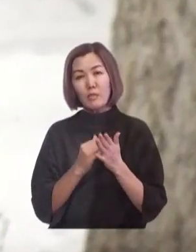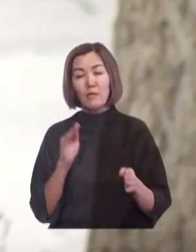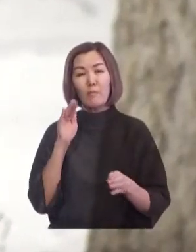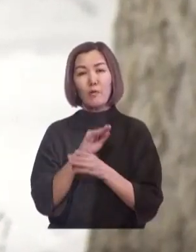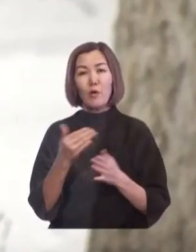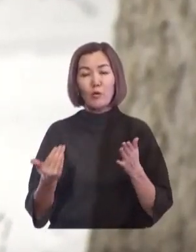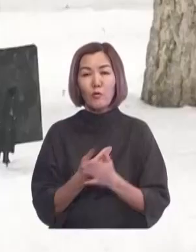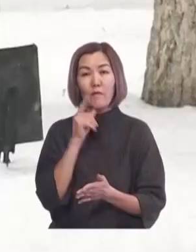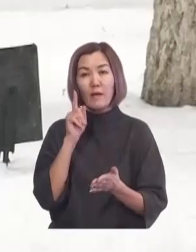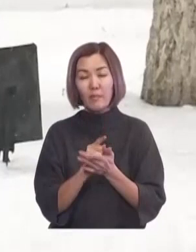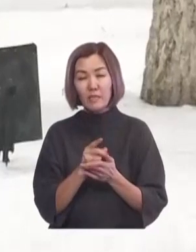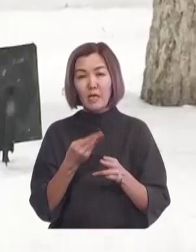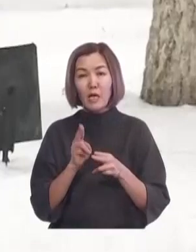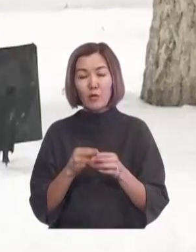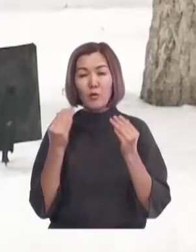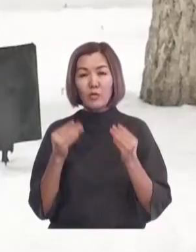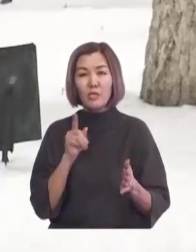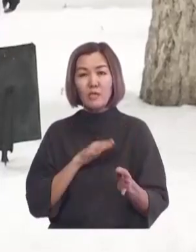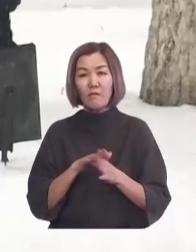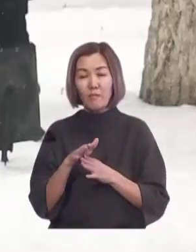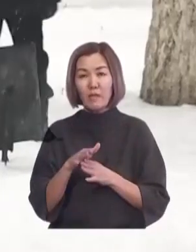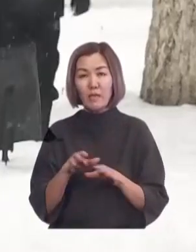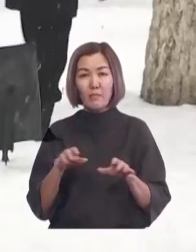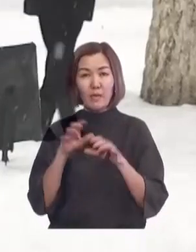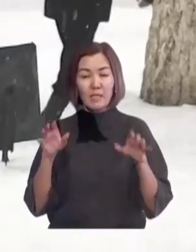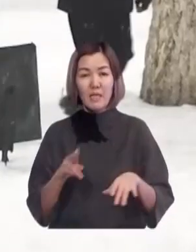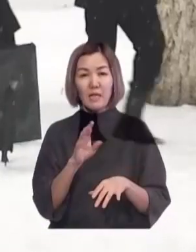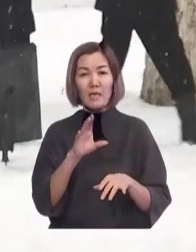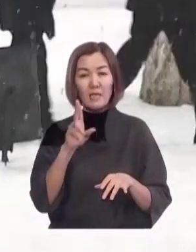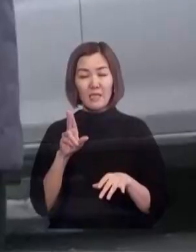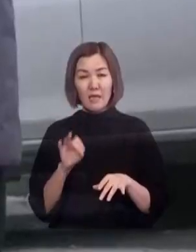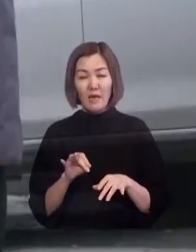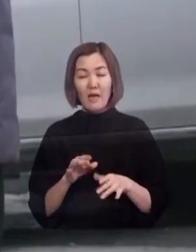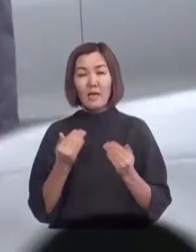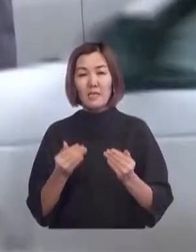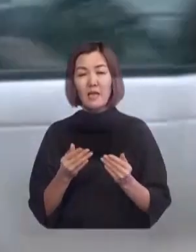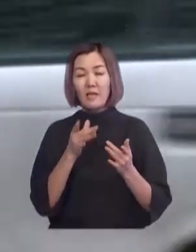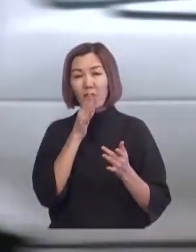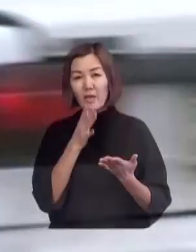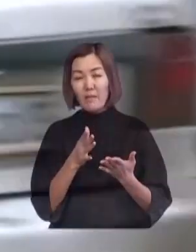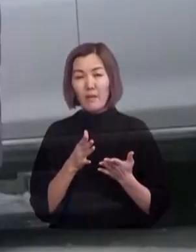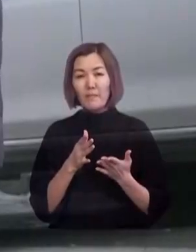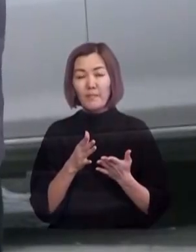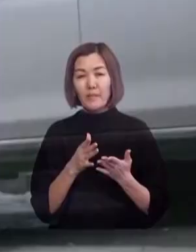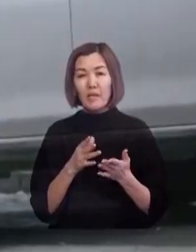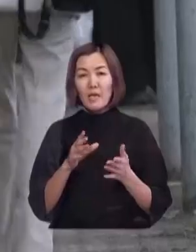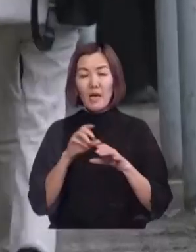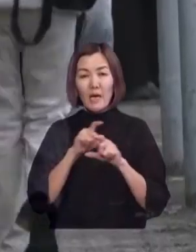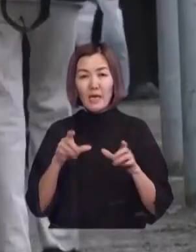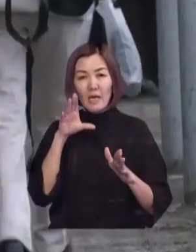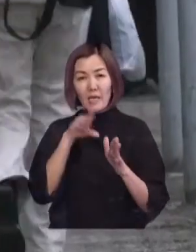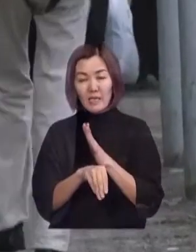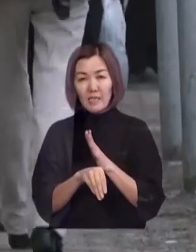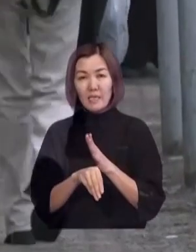новыми обязанностями, которые сейчас выполняют председатели КСК. Отметим, что в настоящее время на балансе данной организации